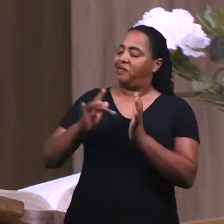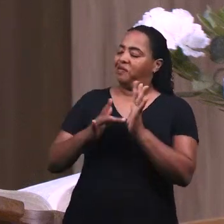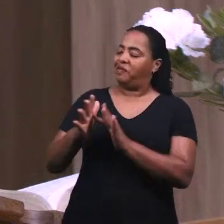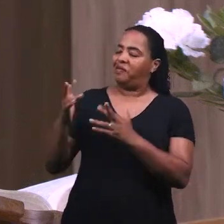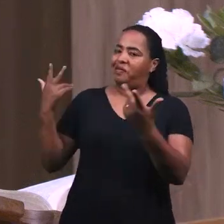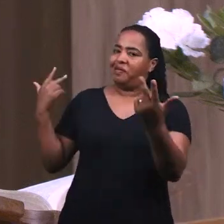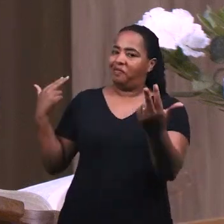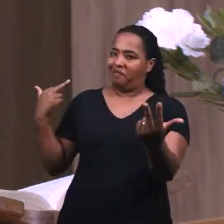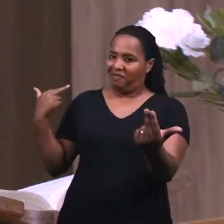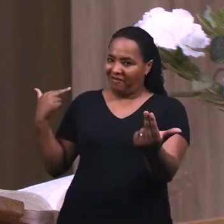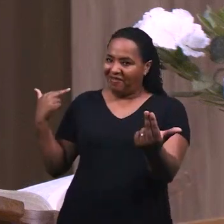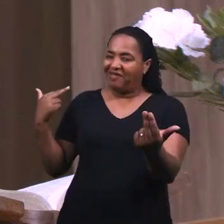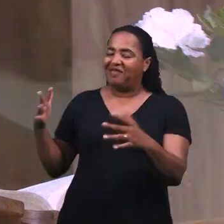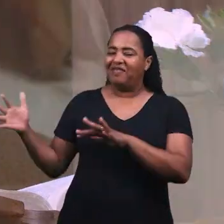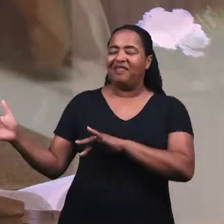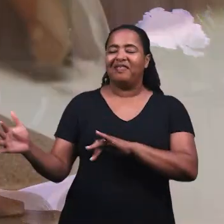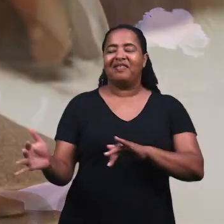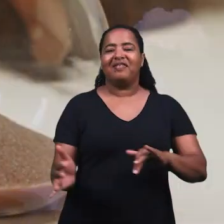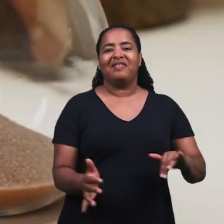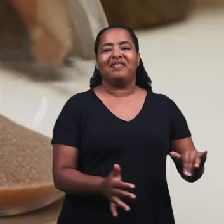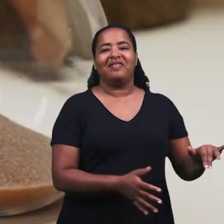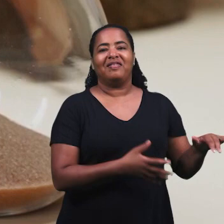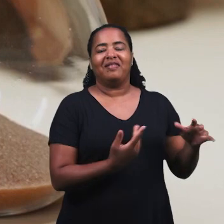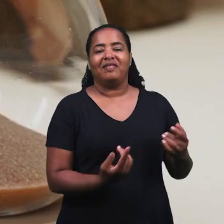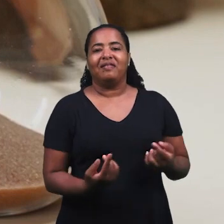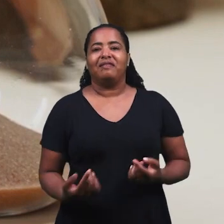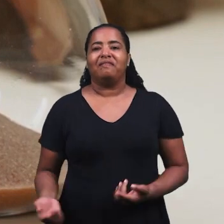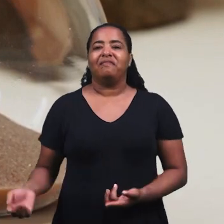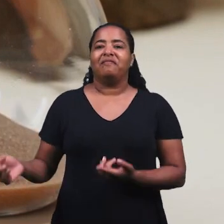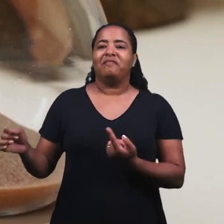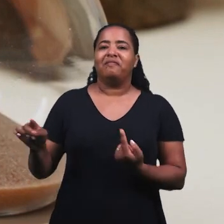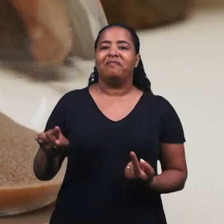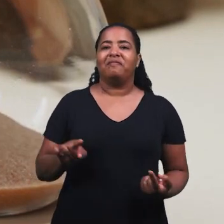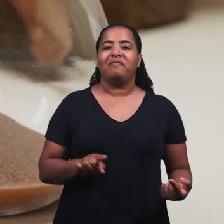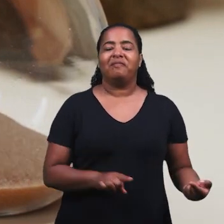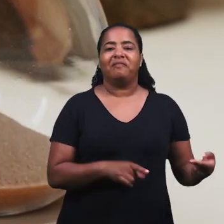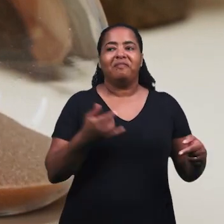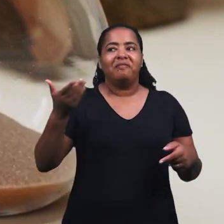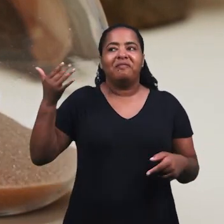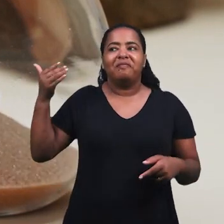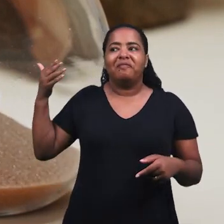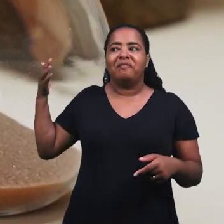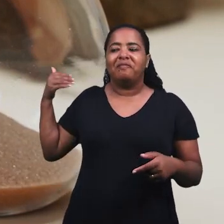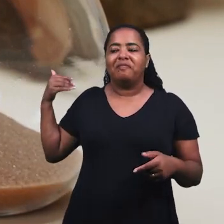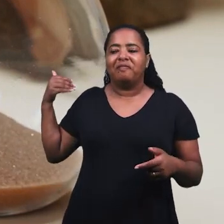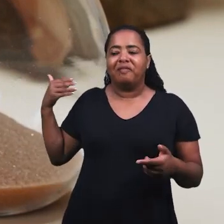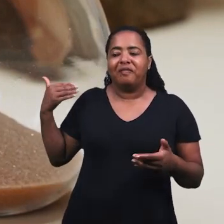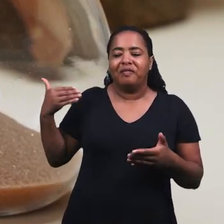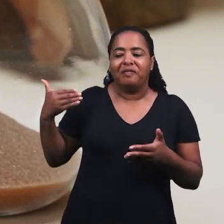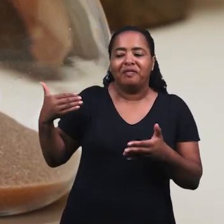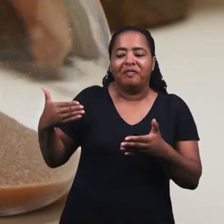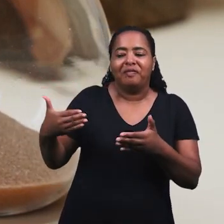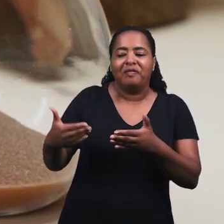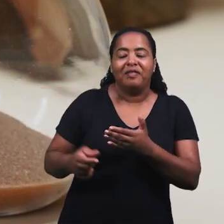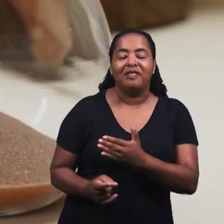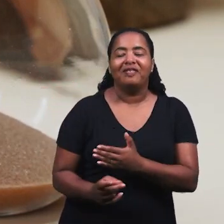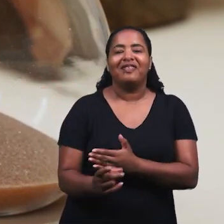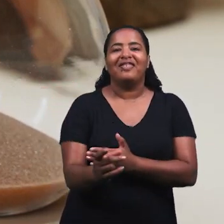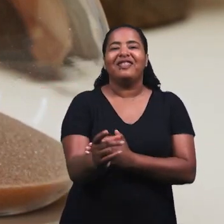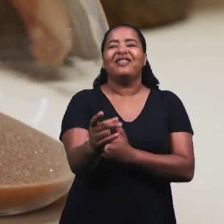Le Sauveur est le même. Nous allons louer le Seigneur avec ce chant. Ontem, hoje,